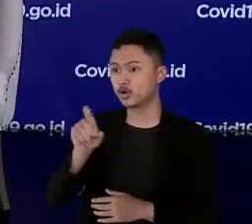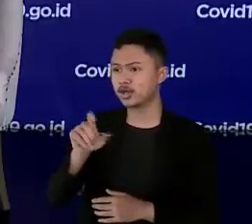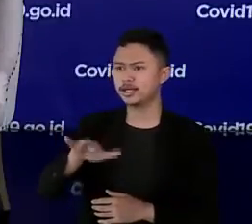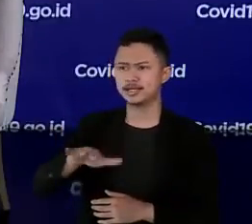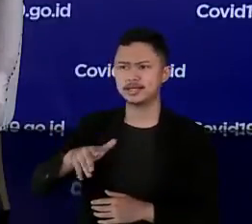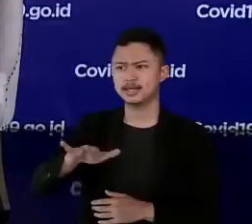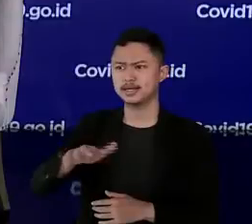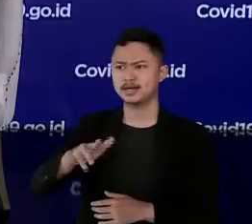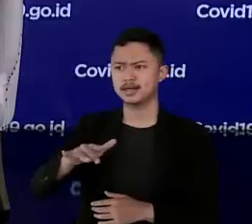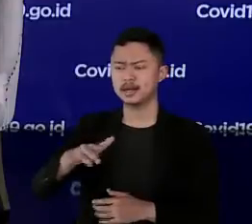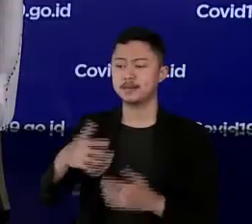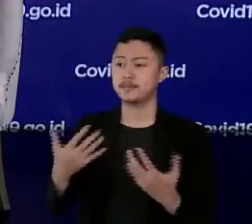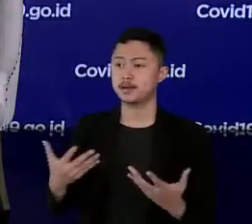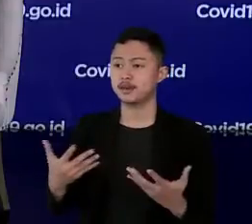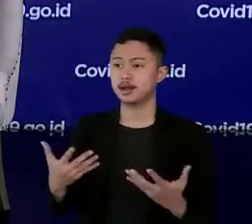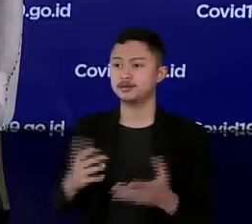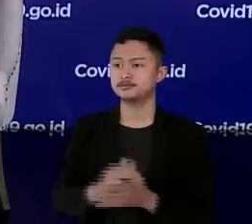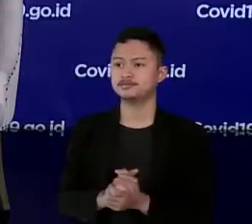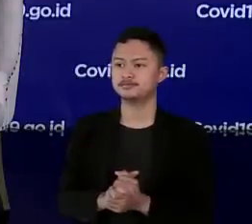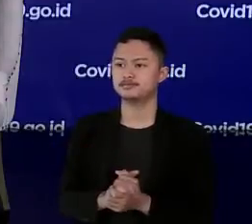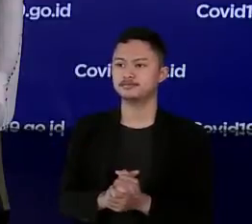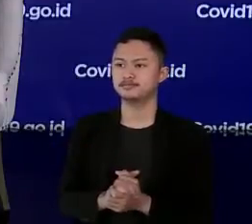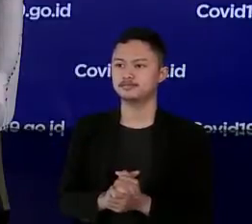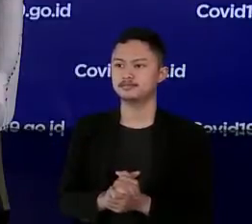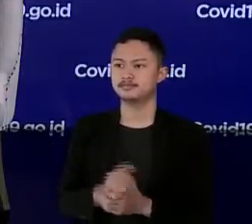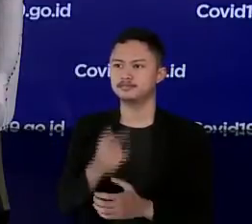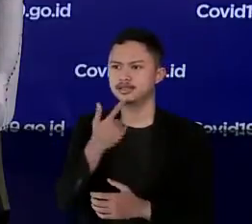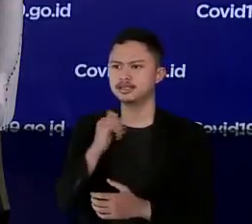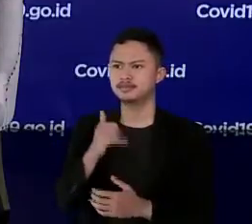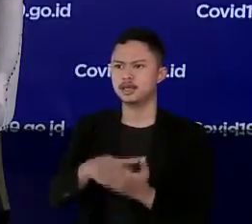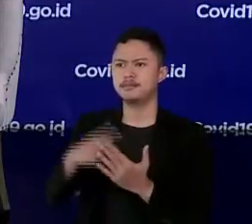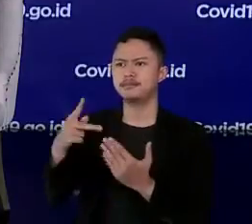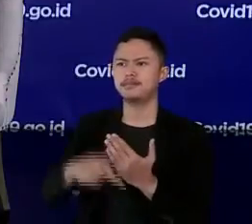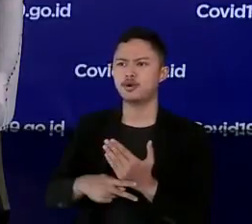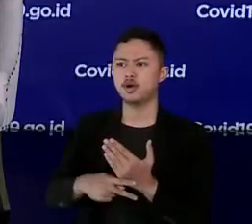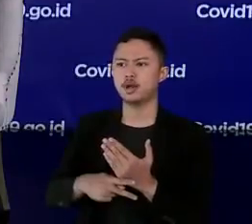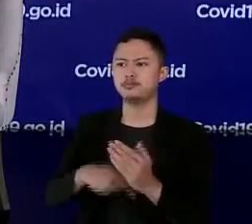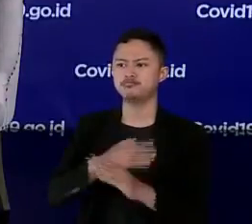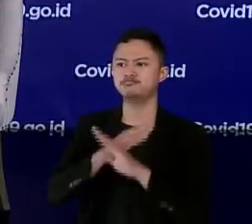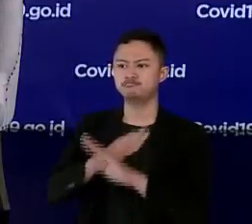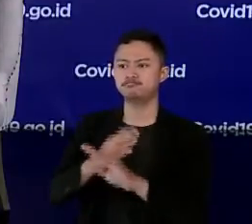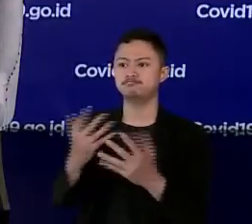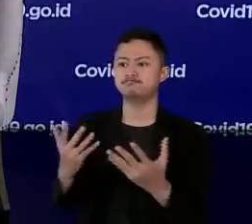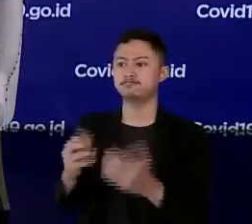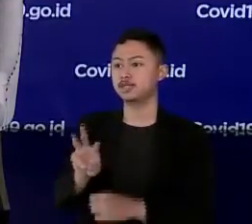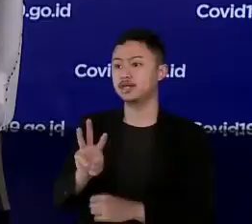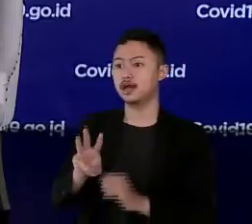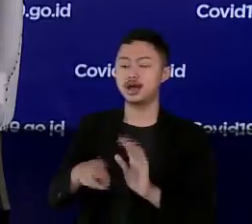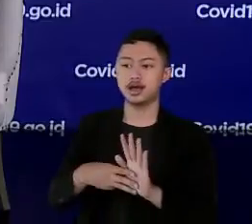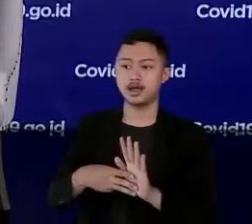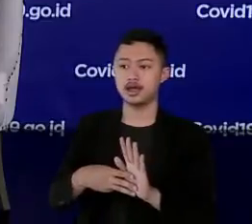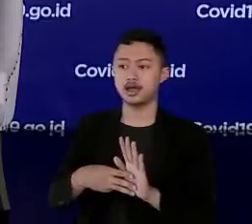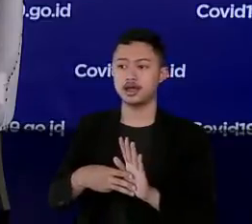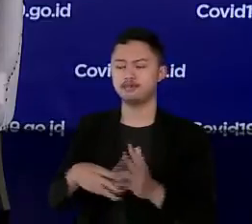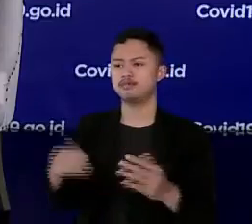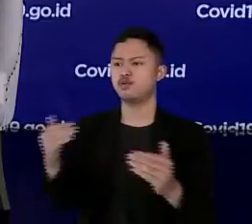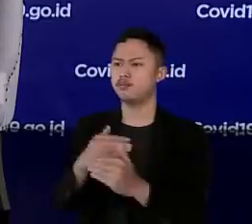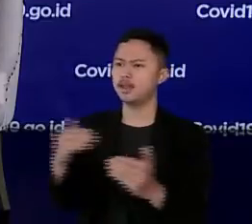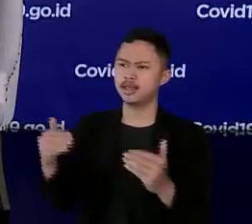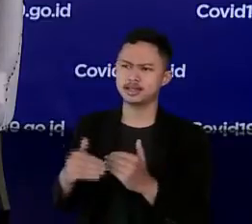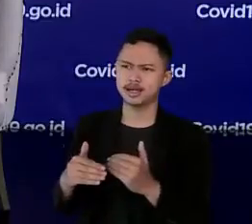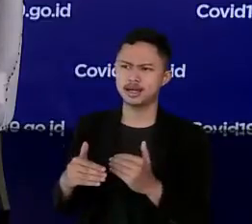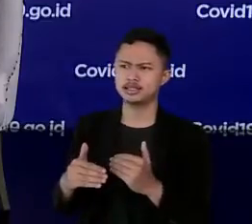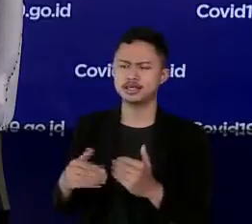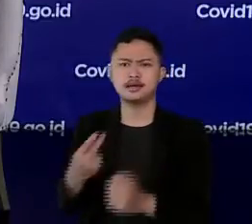dokter ini kira-kira bagaimana kekuatan masing-masing intervensi dari program pencegahan yang kita punya seperti ada 3 m ada pengendalian mobilitas